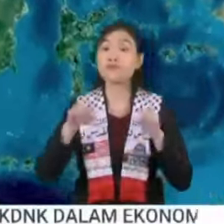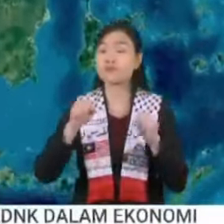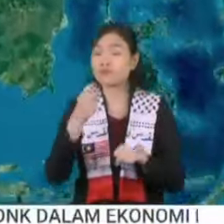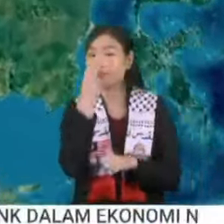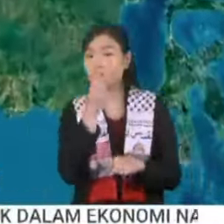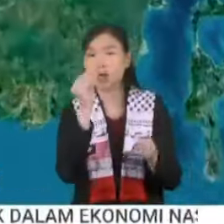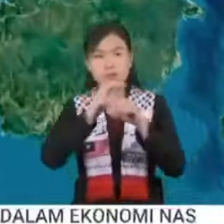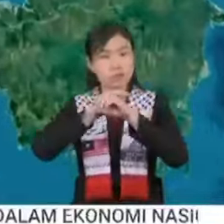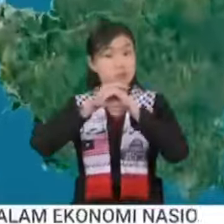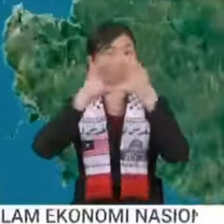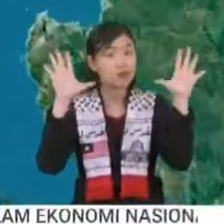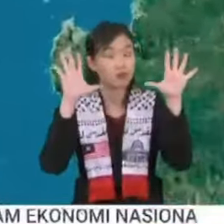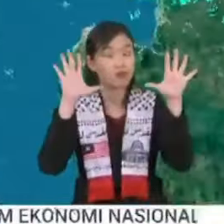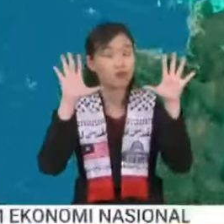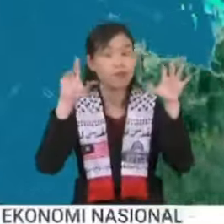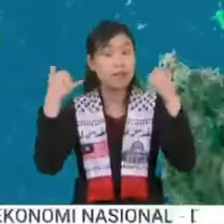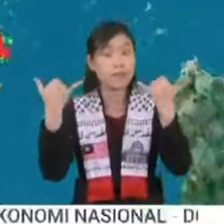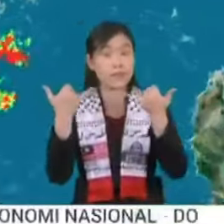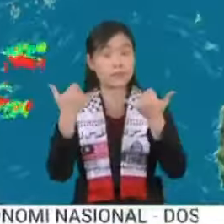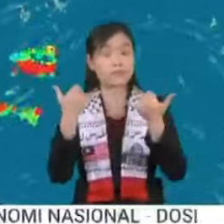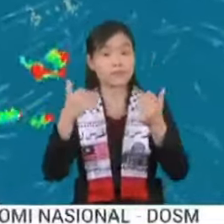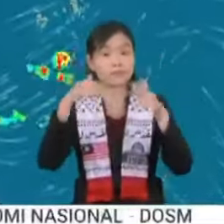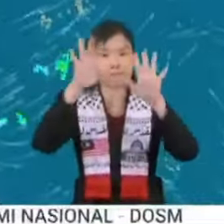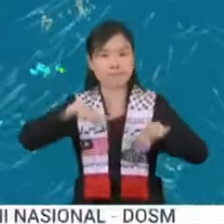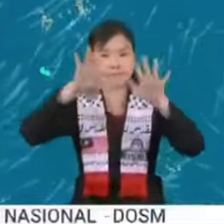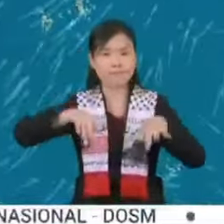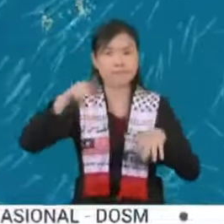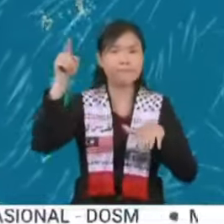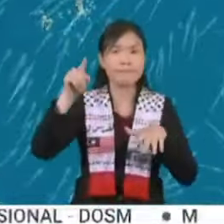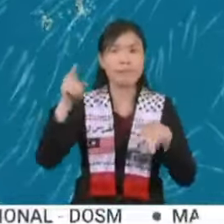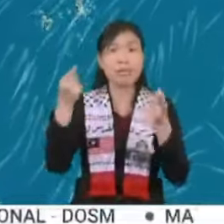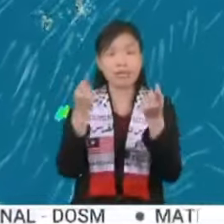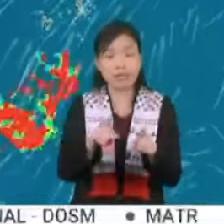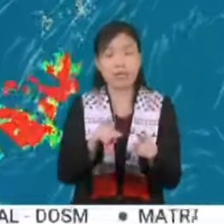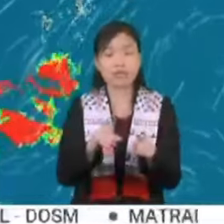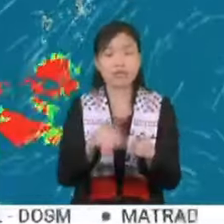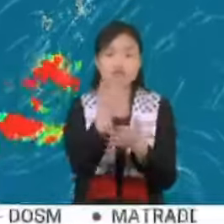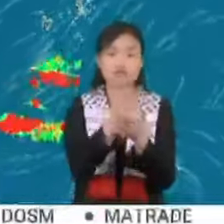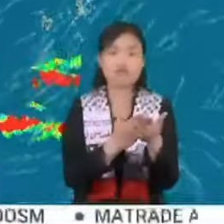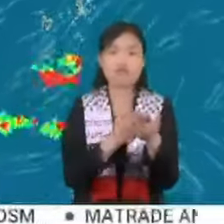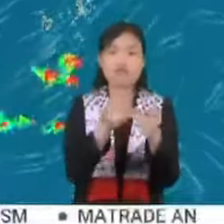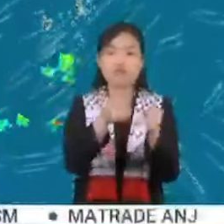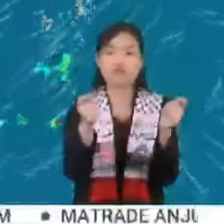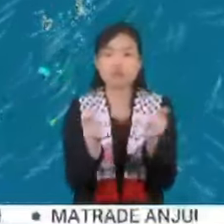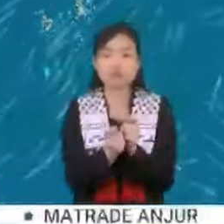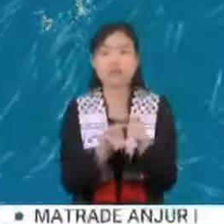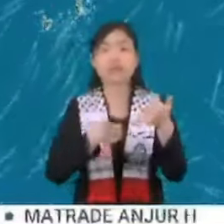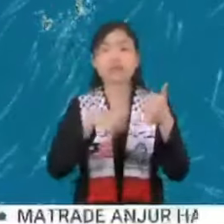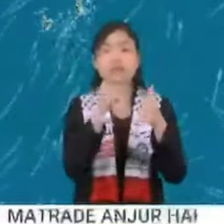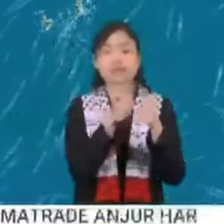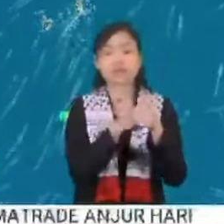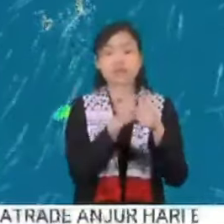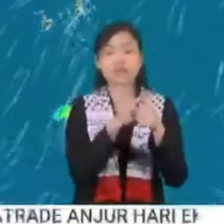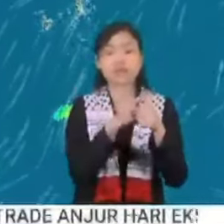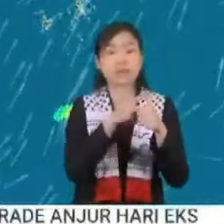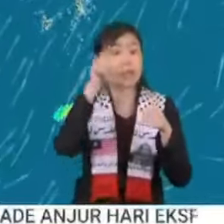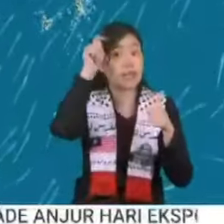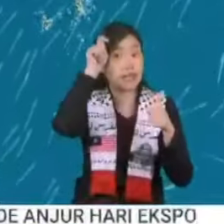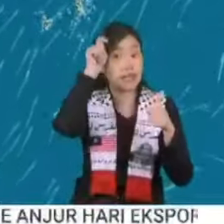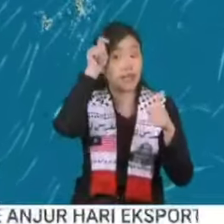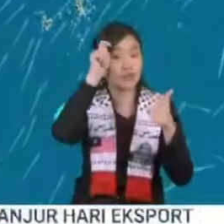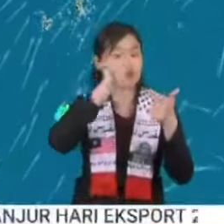lebih jelas lagi di mana buat waktu ini hujan lebat kini sedang berlaku di beberapa tempat melibatkan kawasan di sekitar